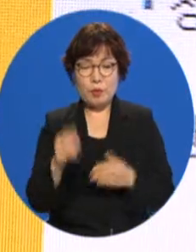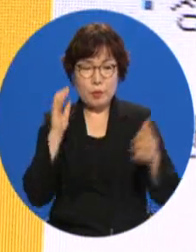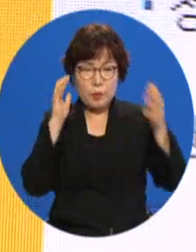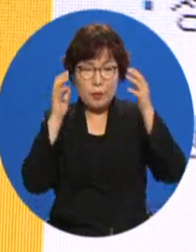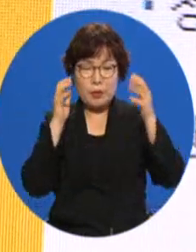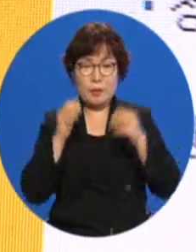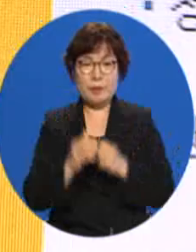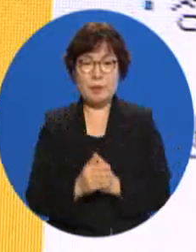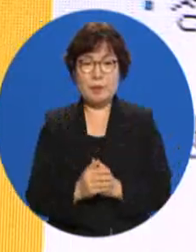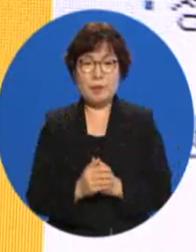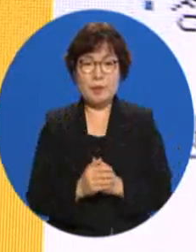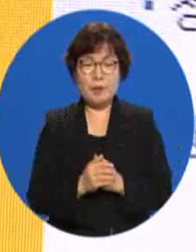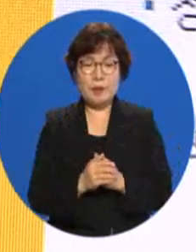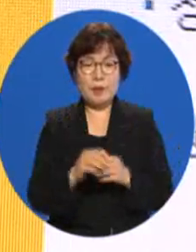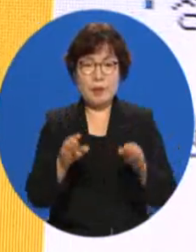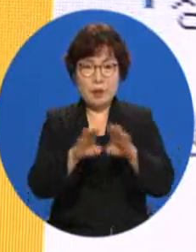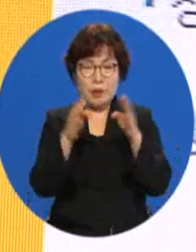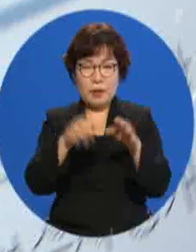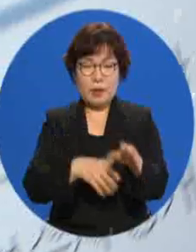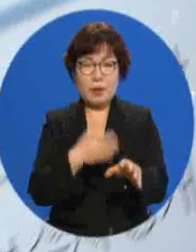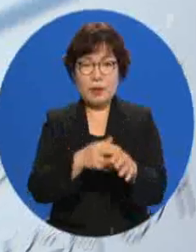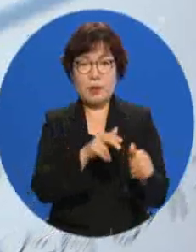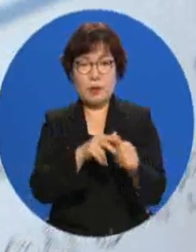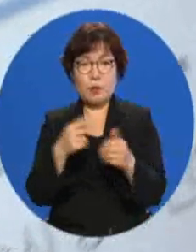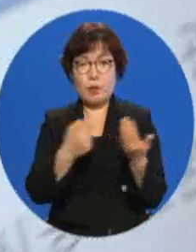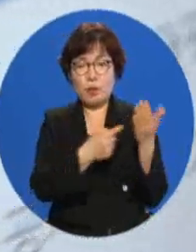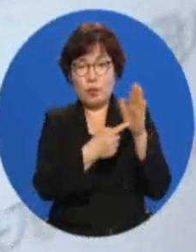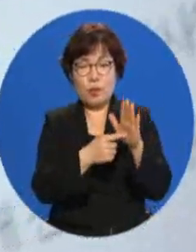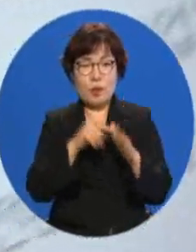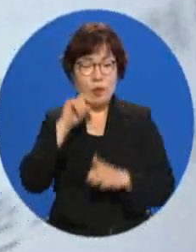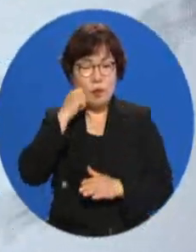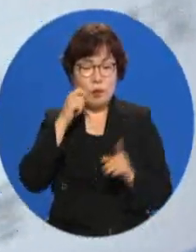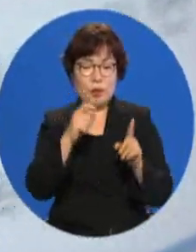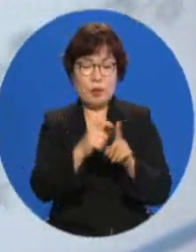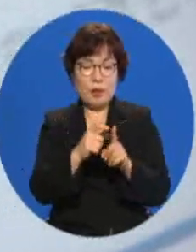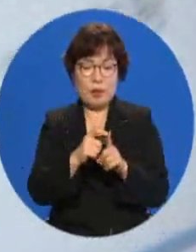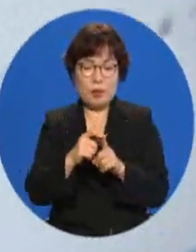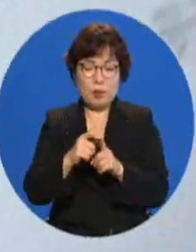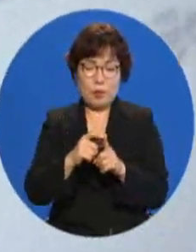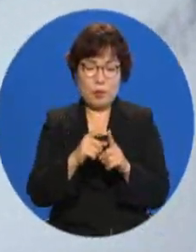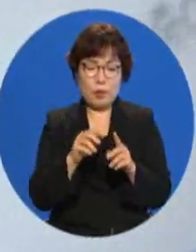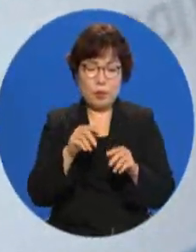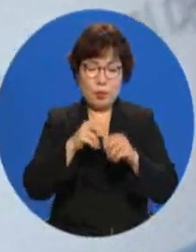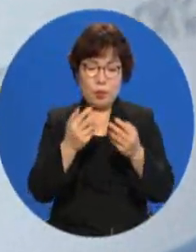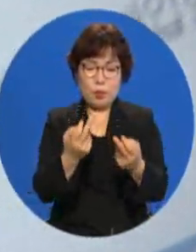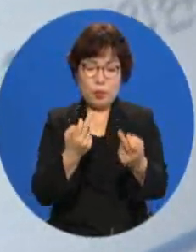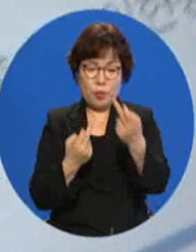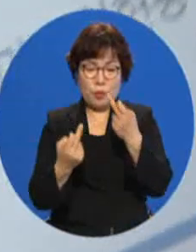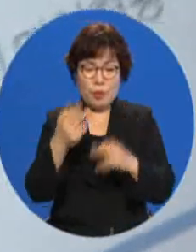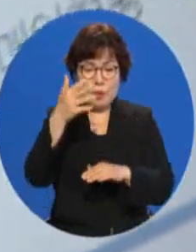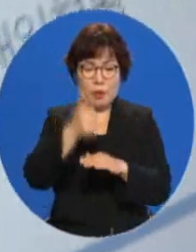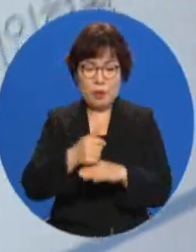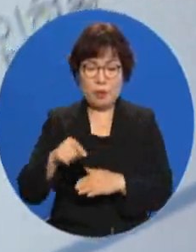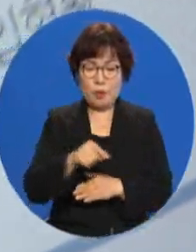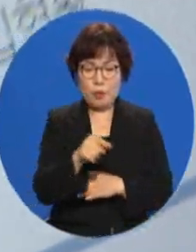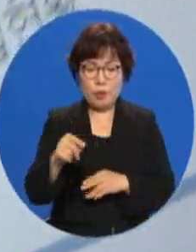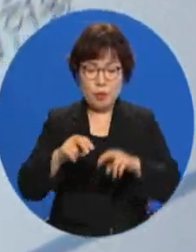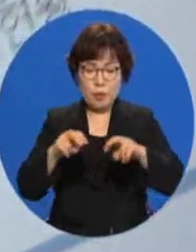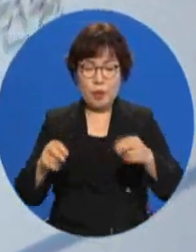그지없습니다. 열린 혁신 정보 공개 등 어려운 명칭의 목록을 겹겹이 거쳐야만 들어갈 수 있게 돼